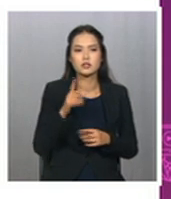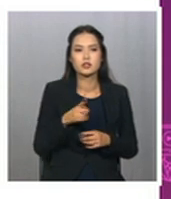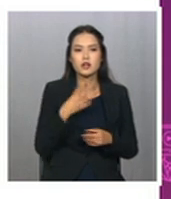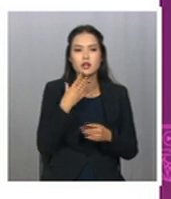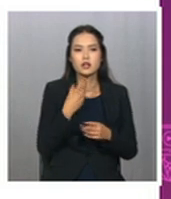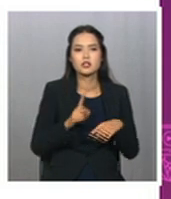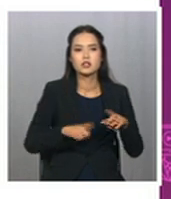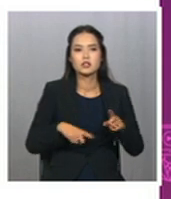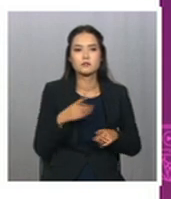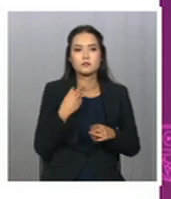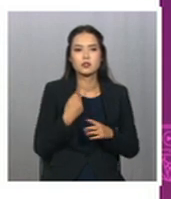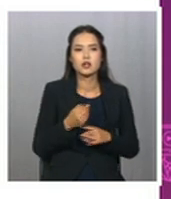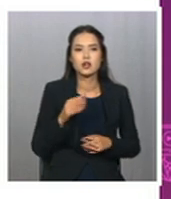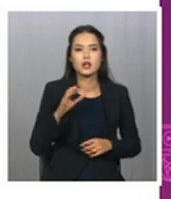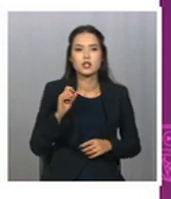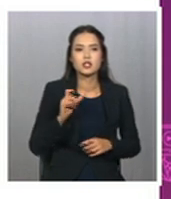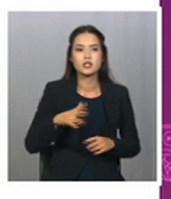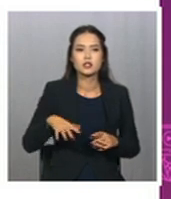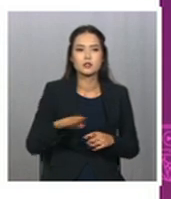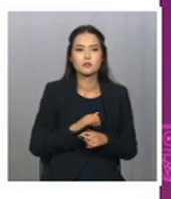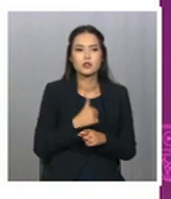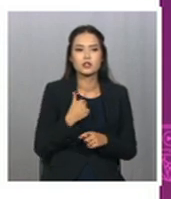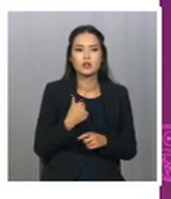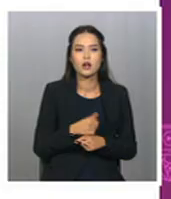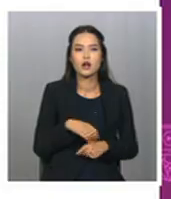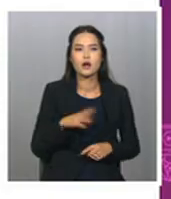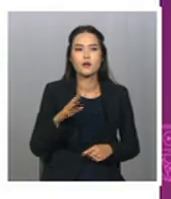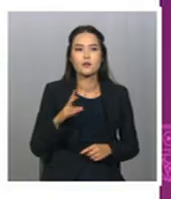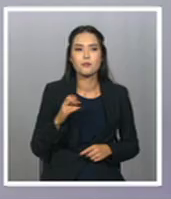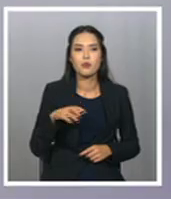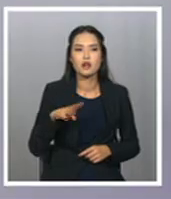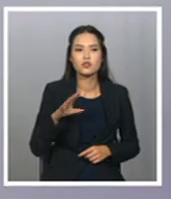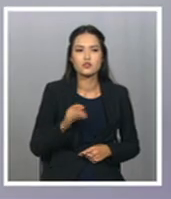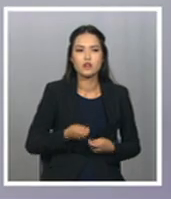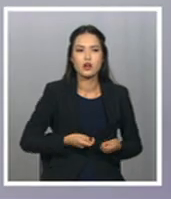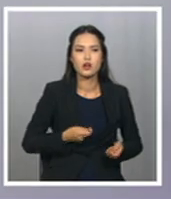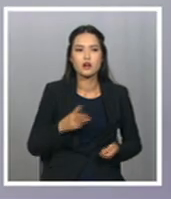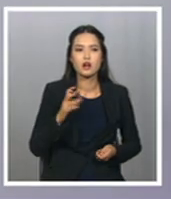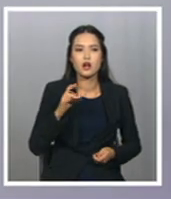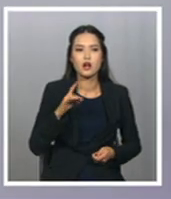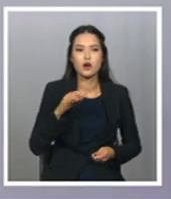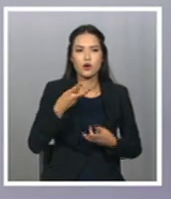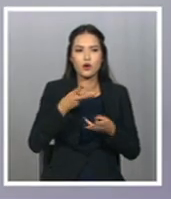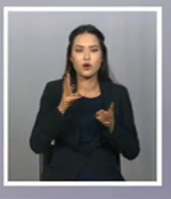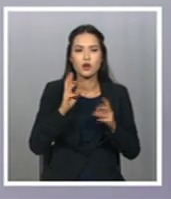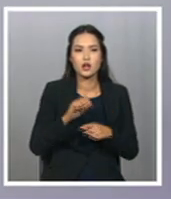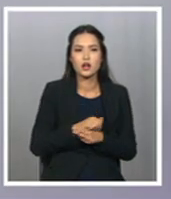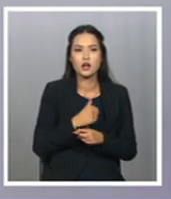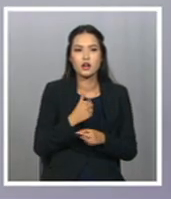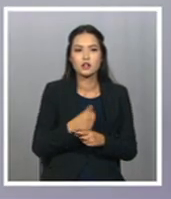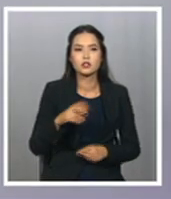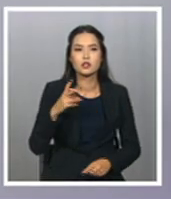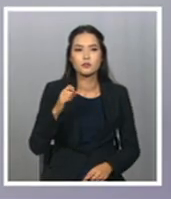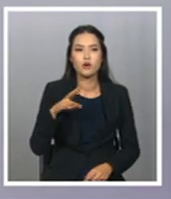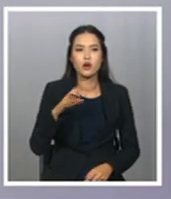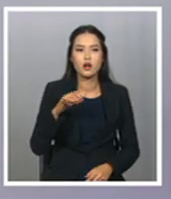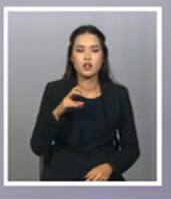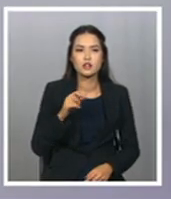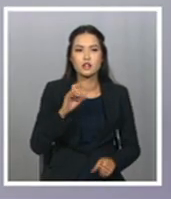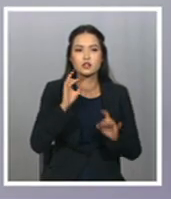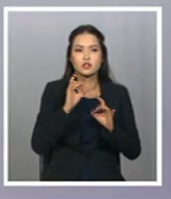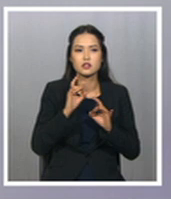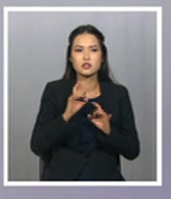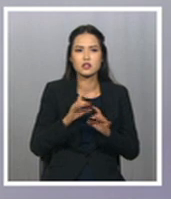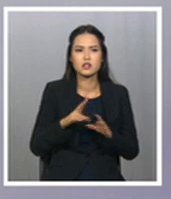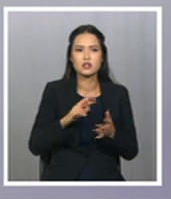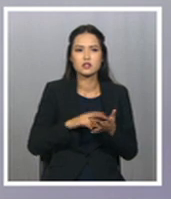небір іргелі елдердің басшыларынан, патшалардан, корольдерден, хандардан, дипломаттардан асып түспесе